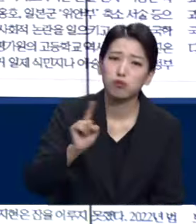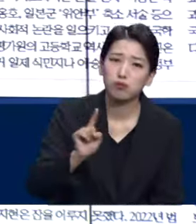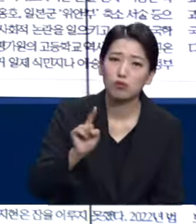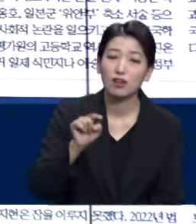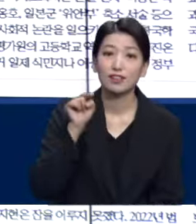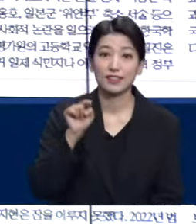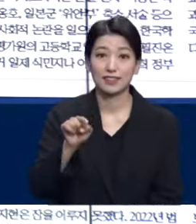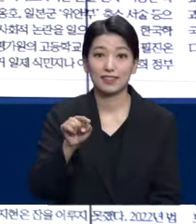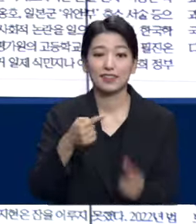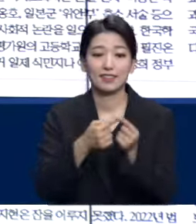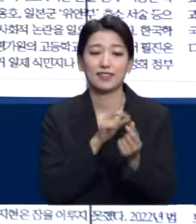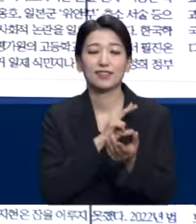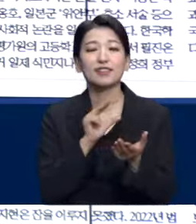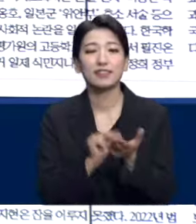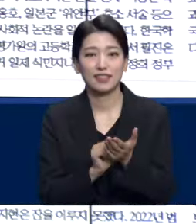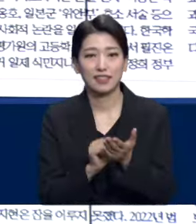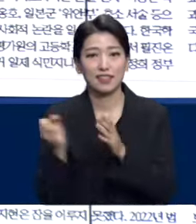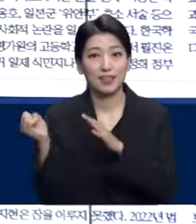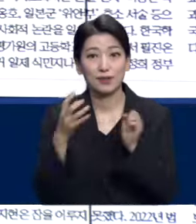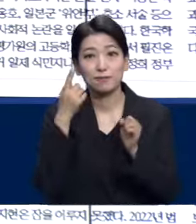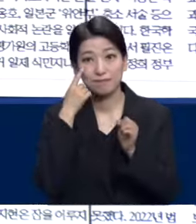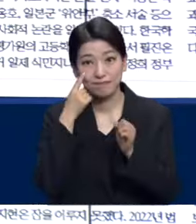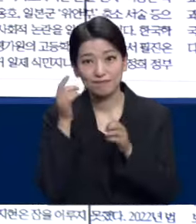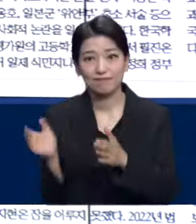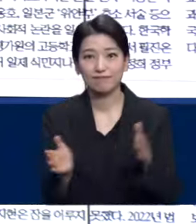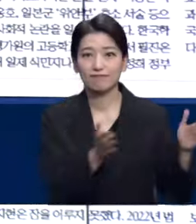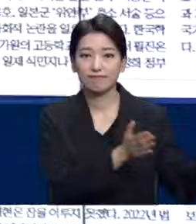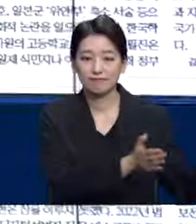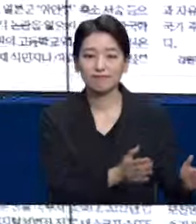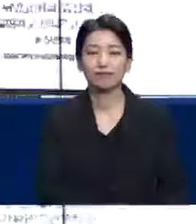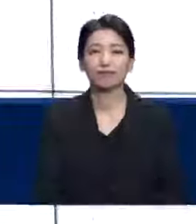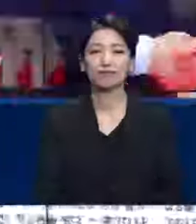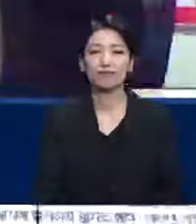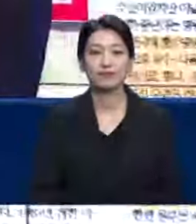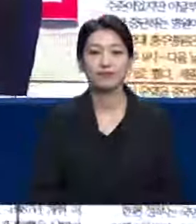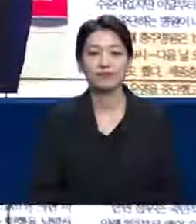뒤에 대담으로 좀 짚어보겠습니다. 다음 기사 보시죠.